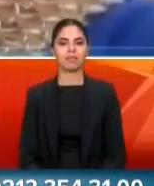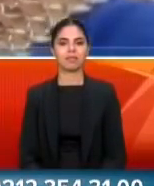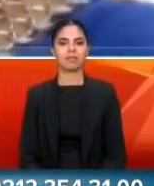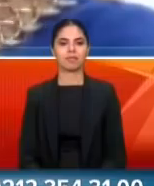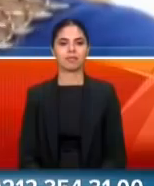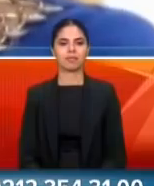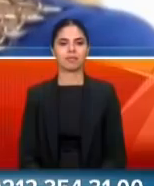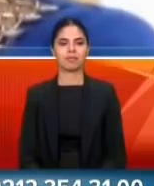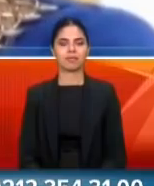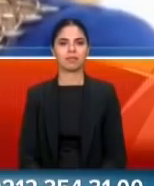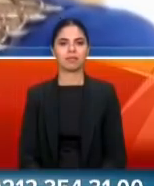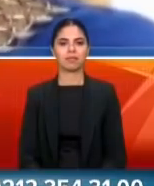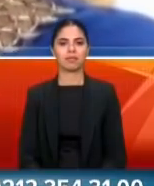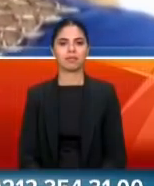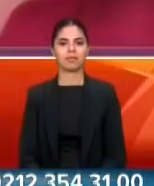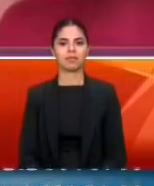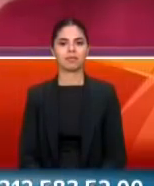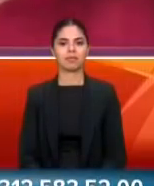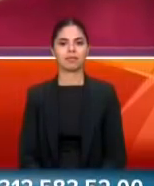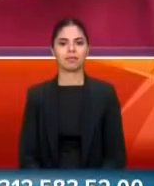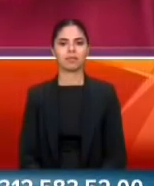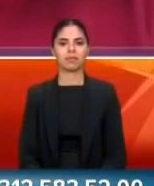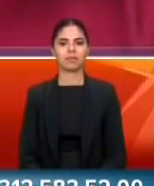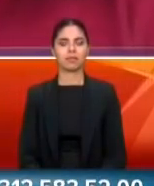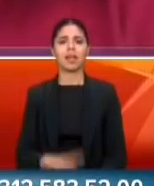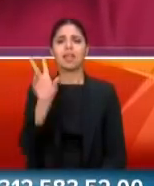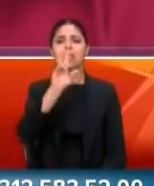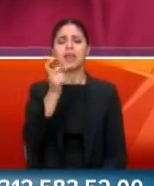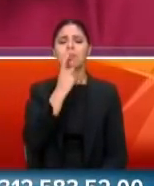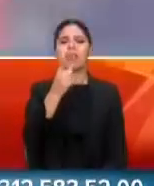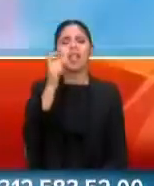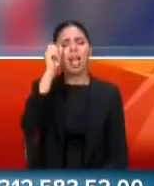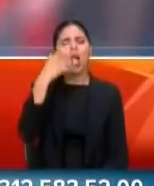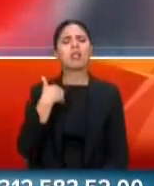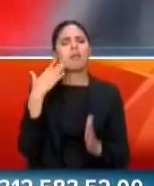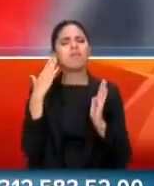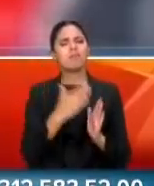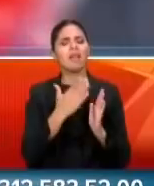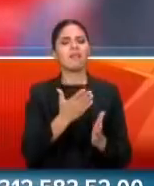Niye bıraktın bizi? 20 yıldır yemin ederim onun hasretiyle yaşıyorum.